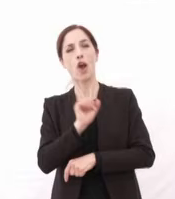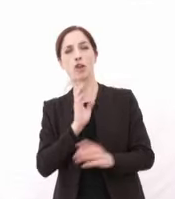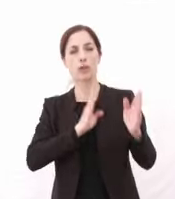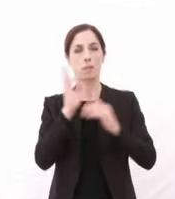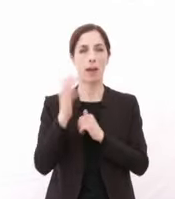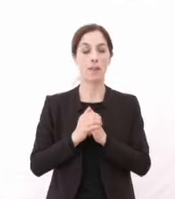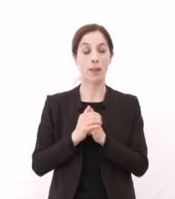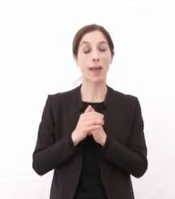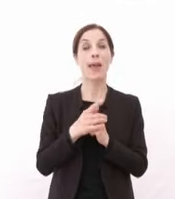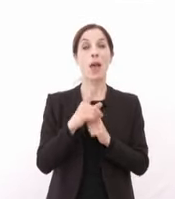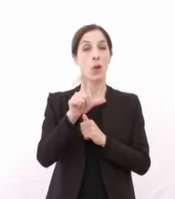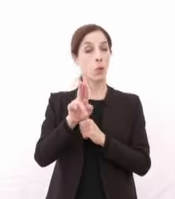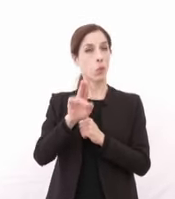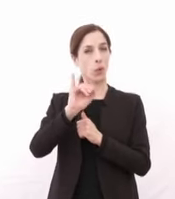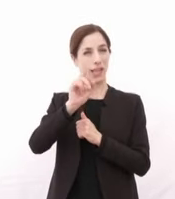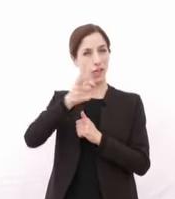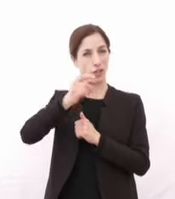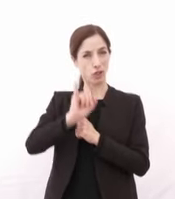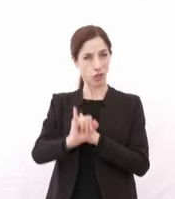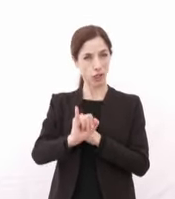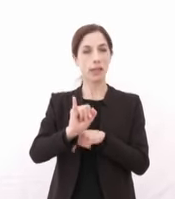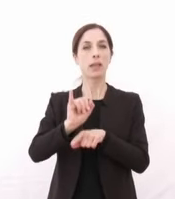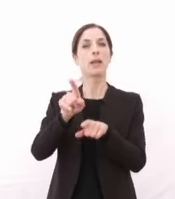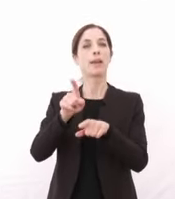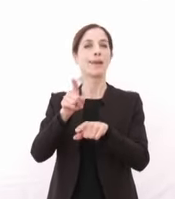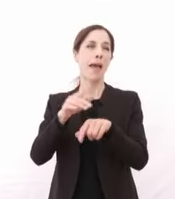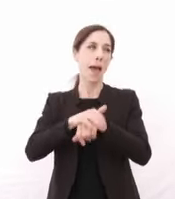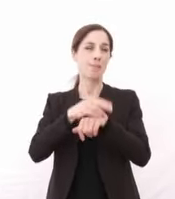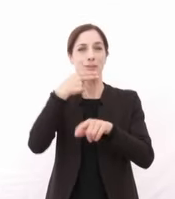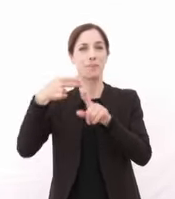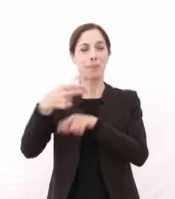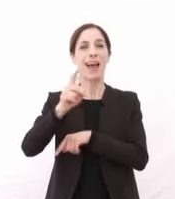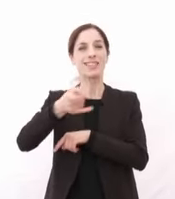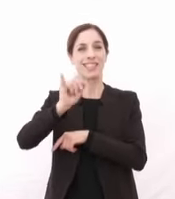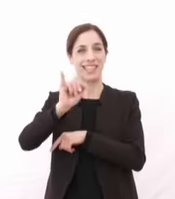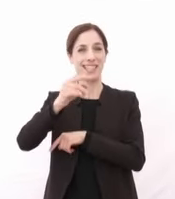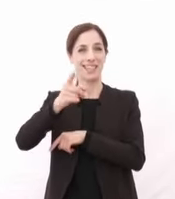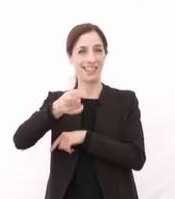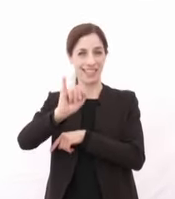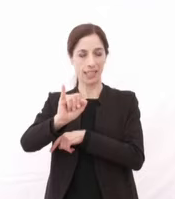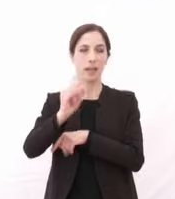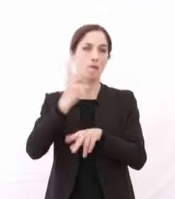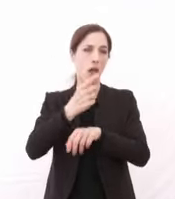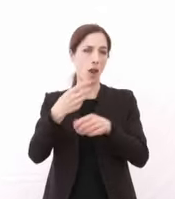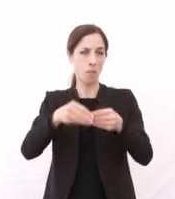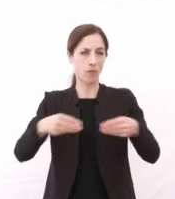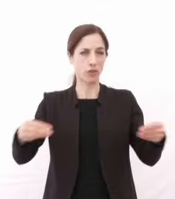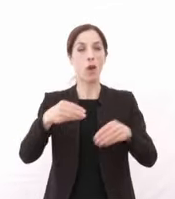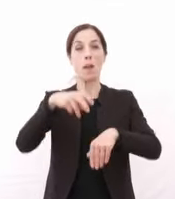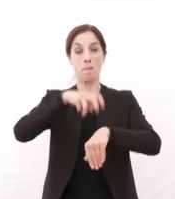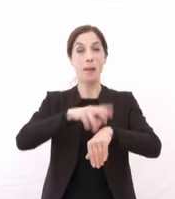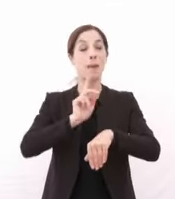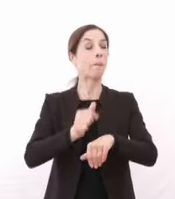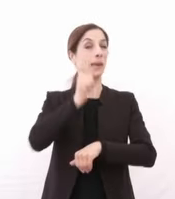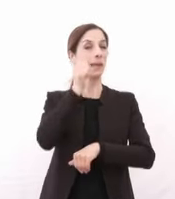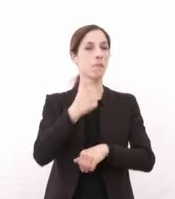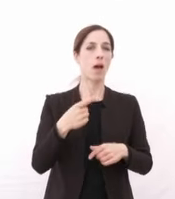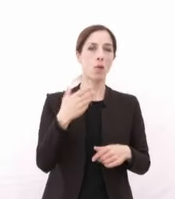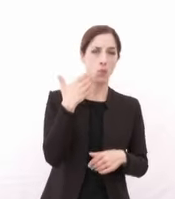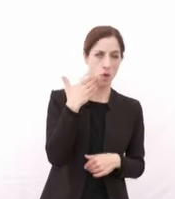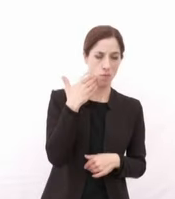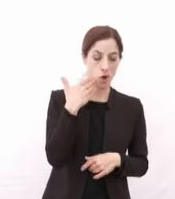amici Gigi, in arte medico, ma prima di tutto uomo, cittadino, libero, uomo